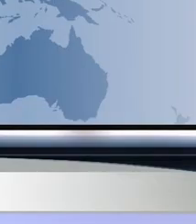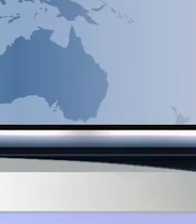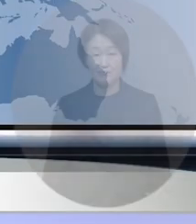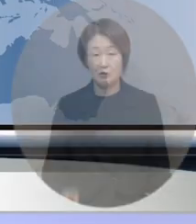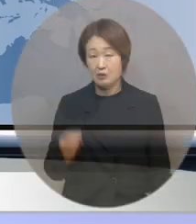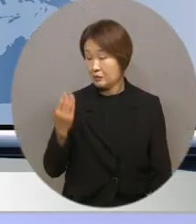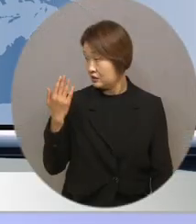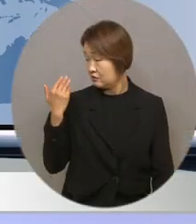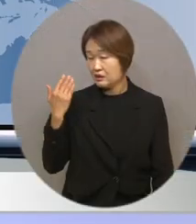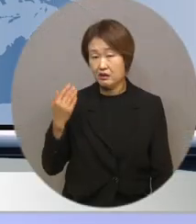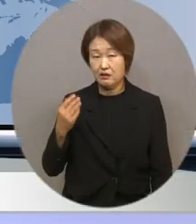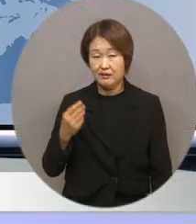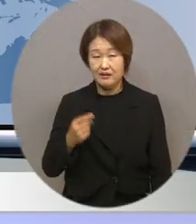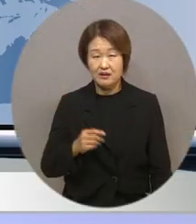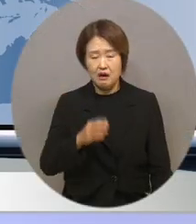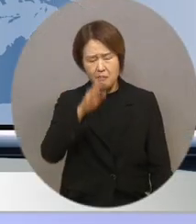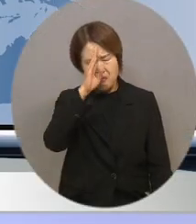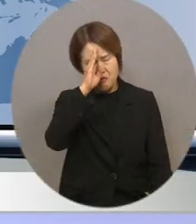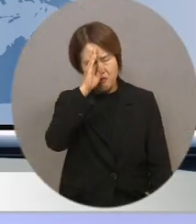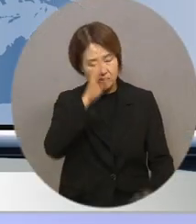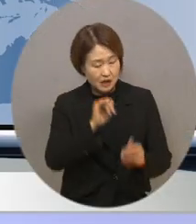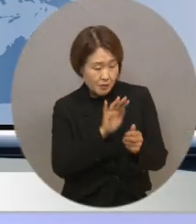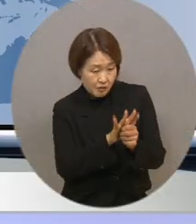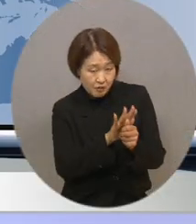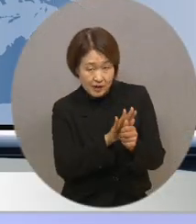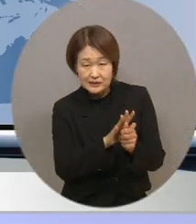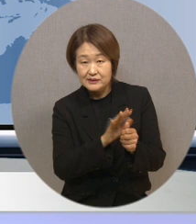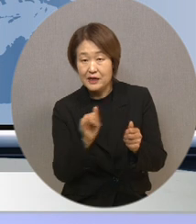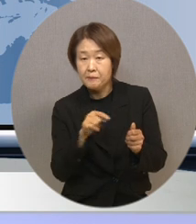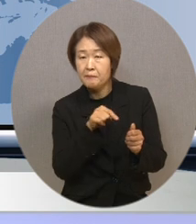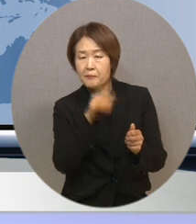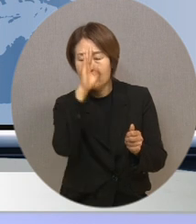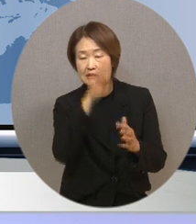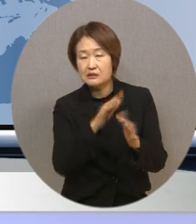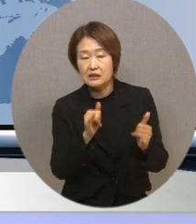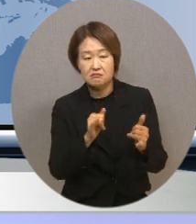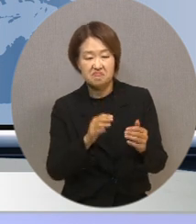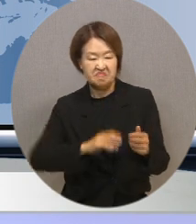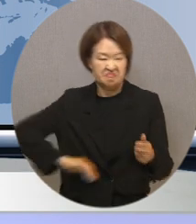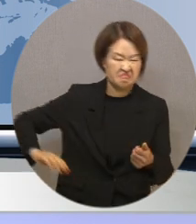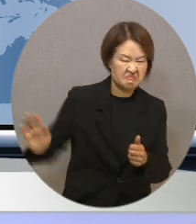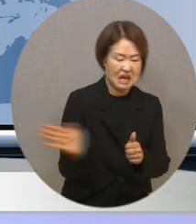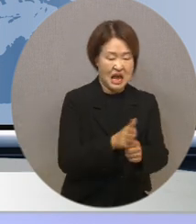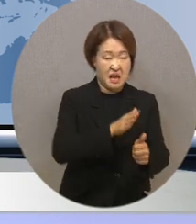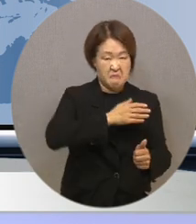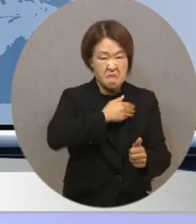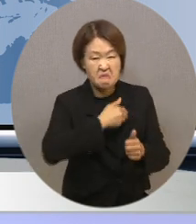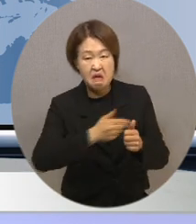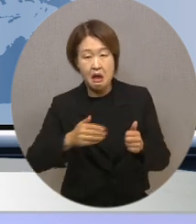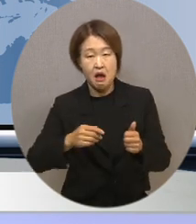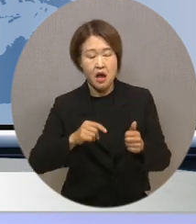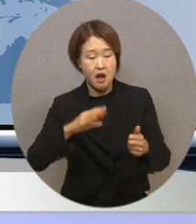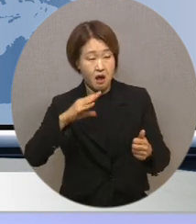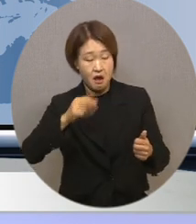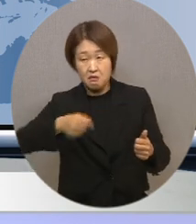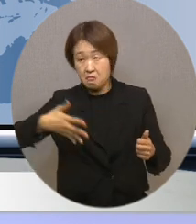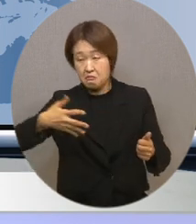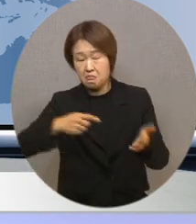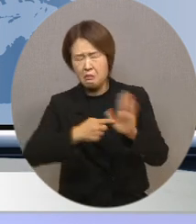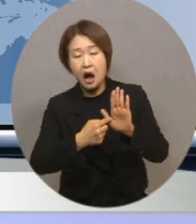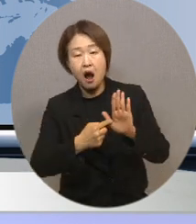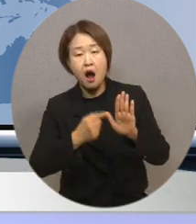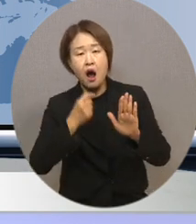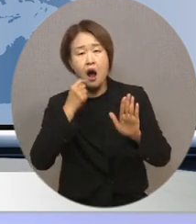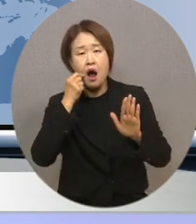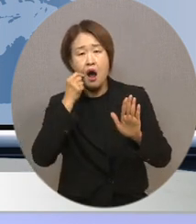얼마 전 한 간병인이 자신이 돌봐야 하는 환자에게 손찌검하는 영상이 공개됐습니다. 환자의